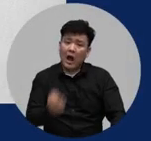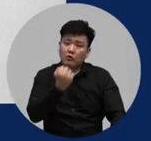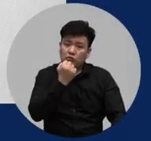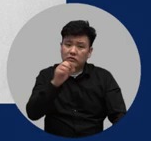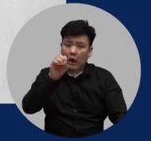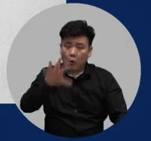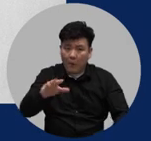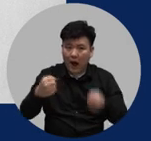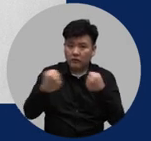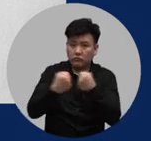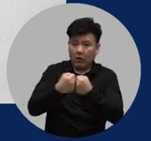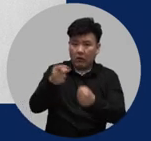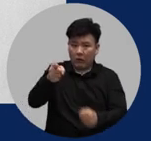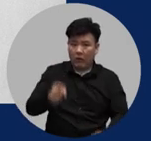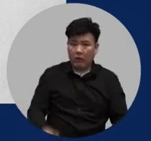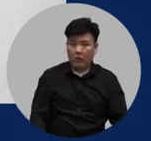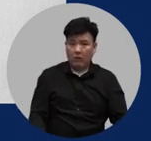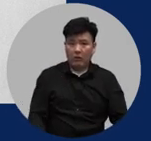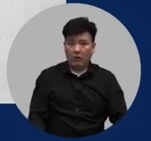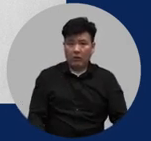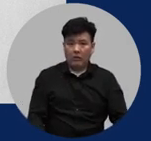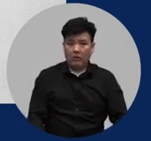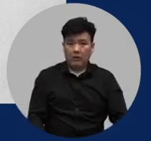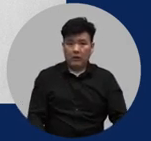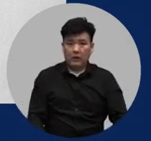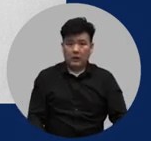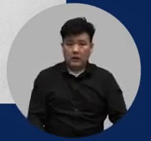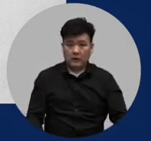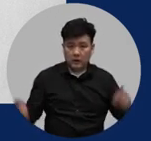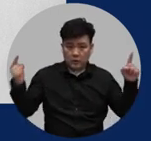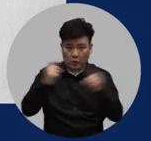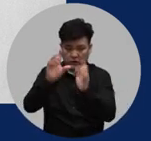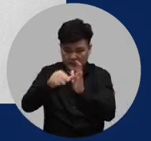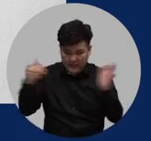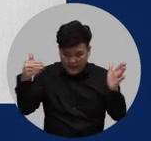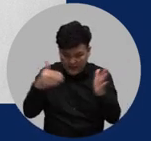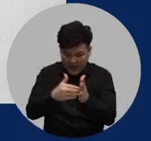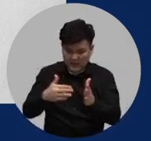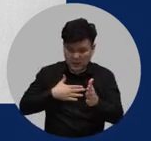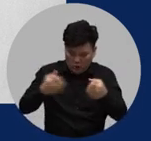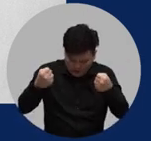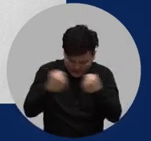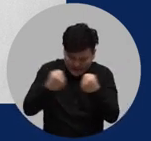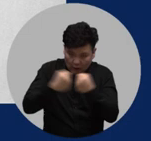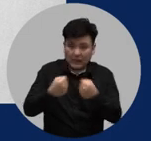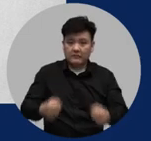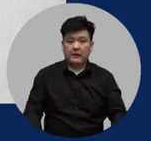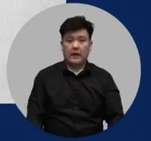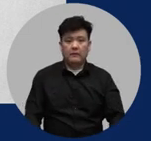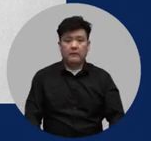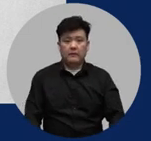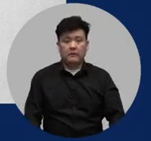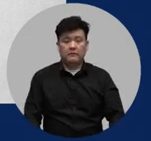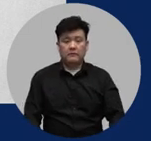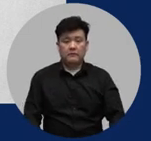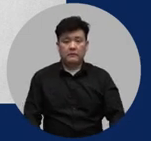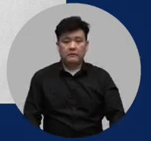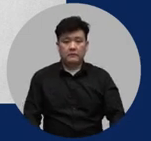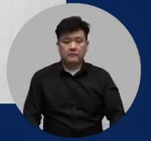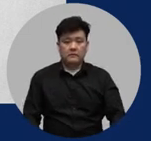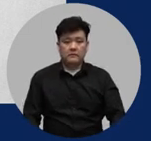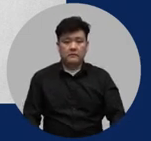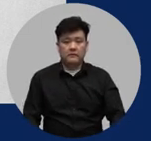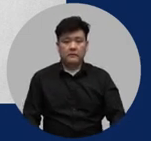웃자고 하는 소리에 죽자고 덤비네. 시정될 때까지 죽자고 덤빌 겁니다.